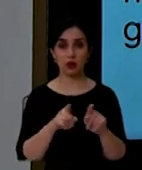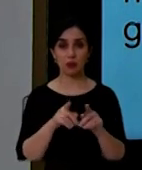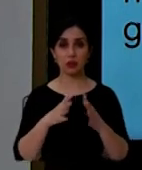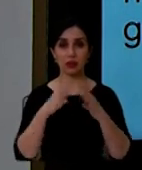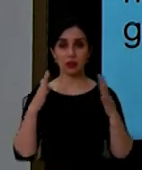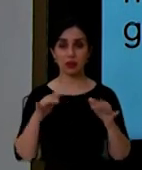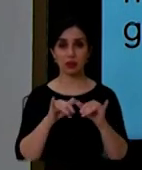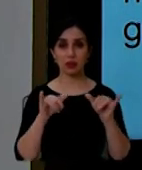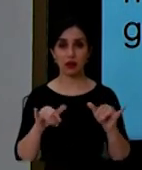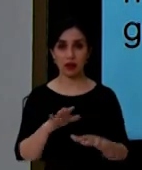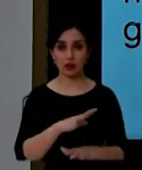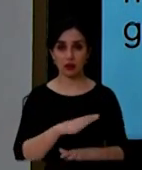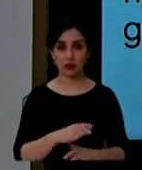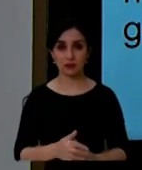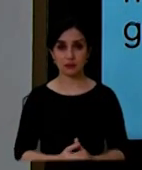tərqəlgən.